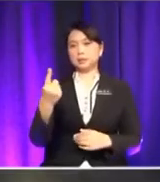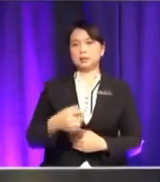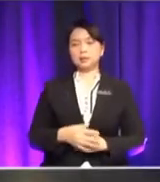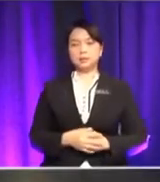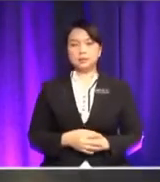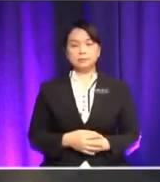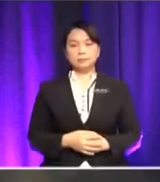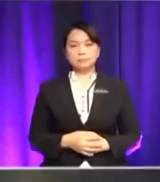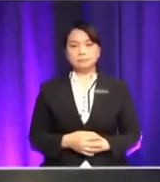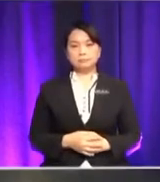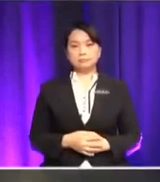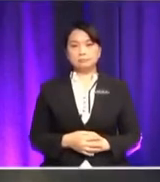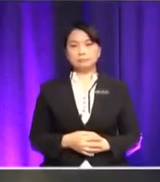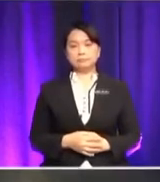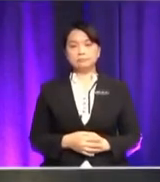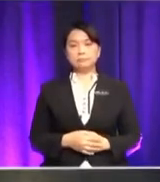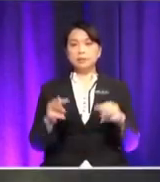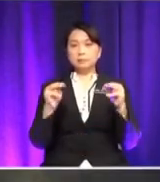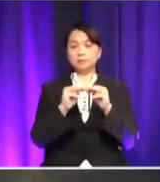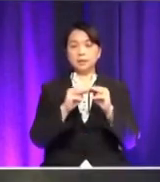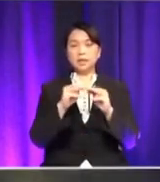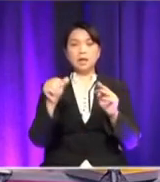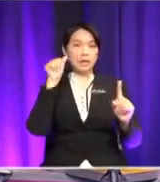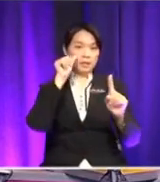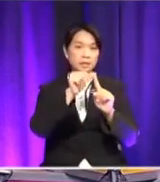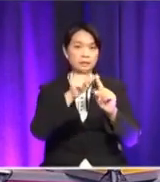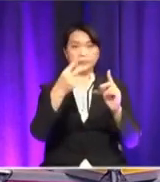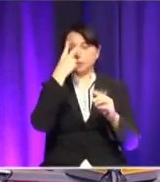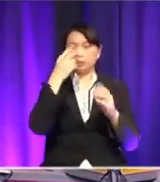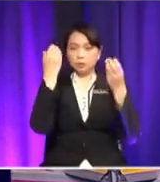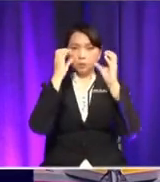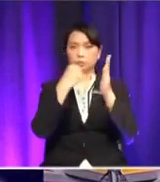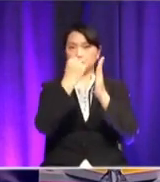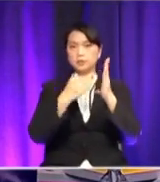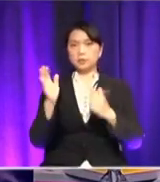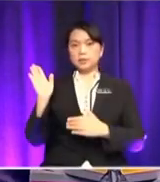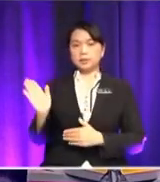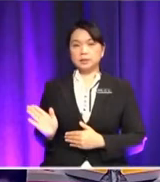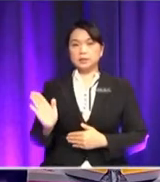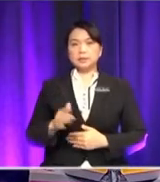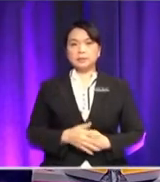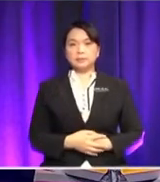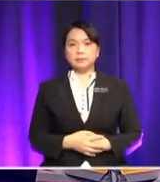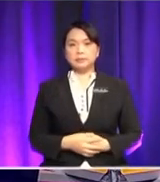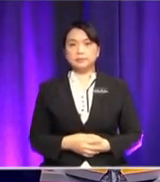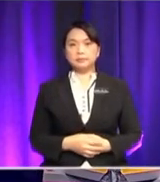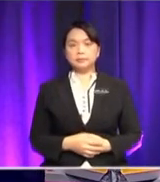mitos kucing kalau erode oke kita tengok ke sini ya erudio